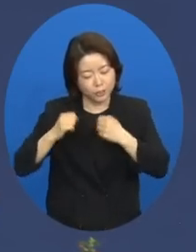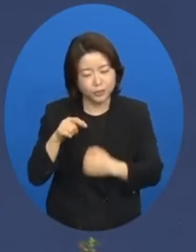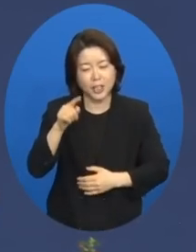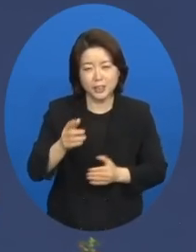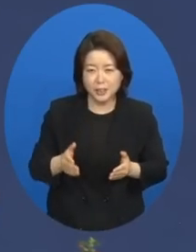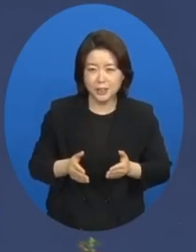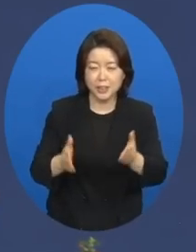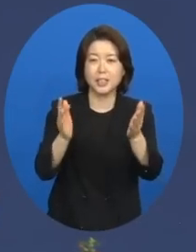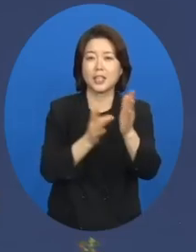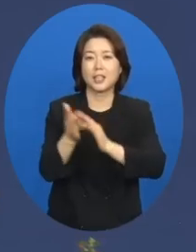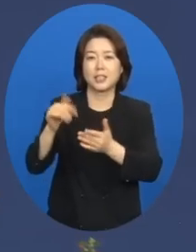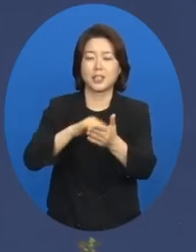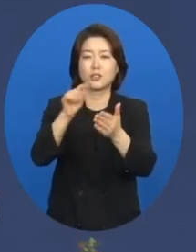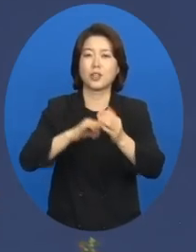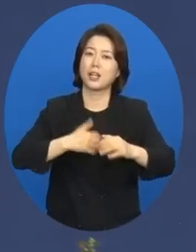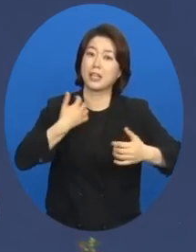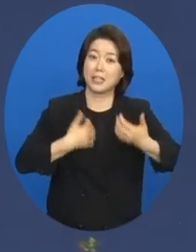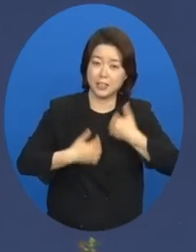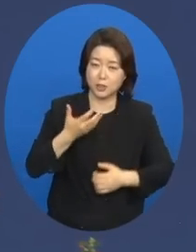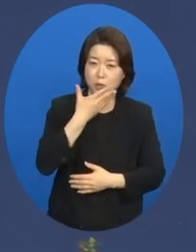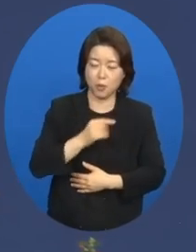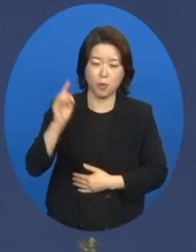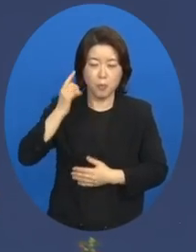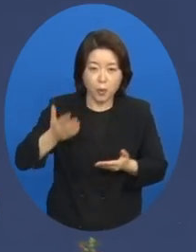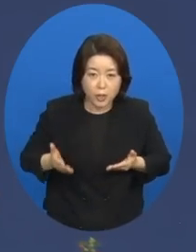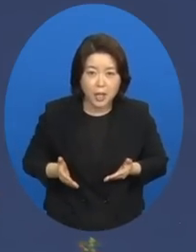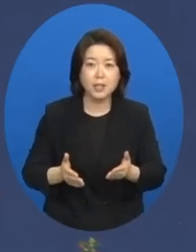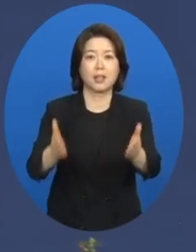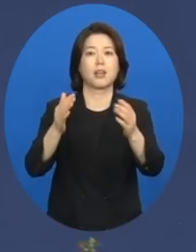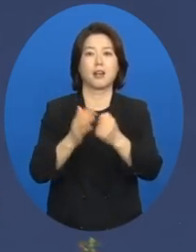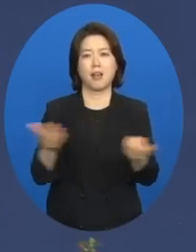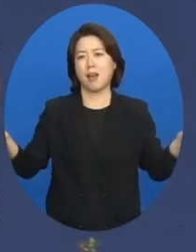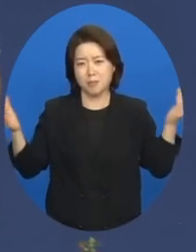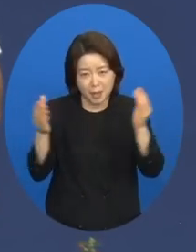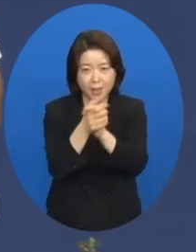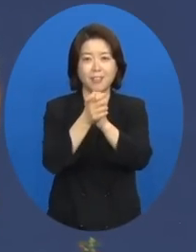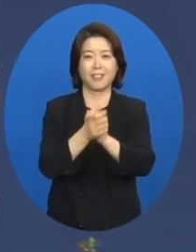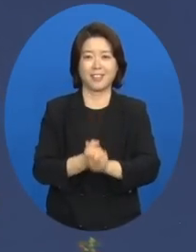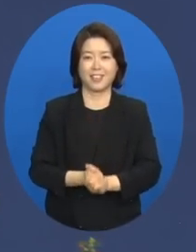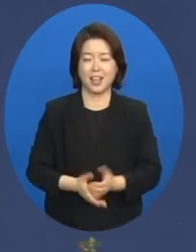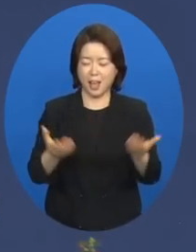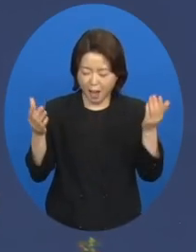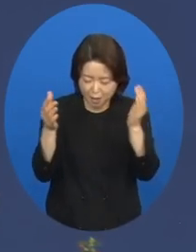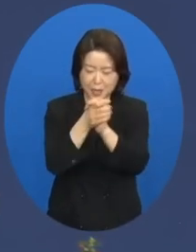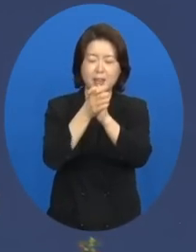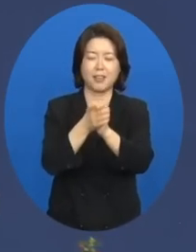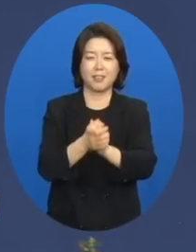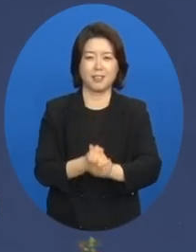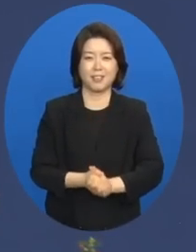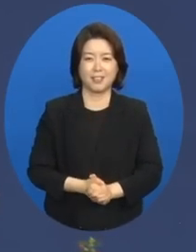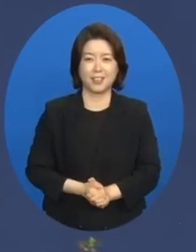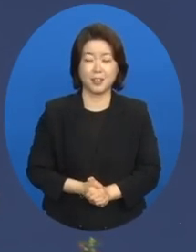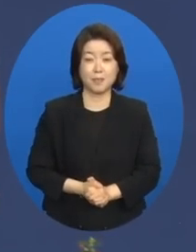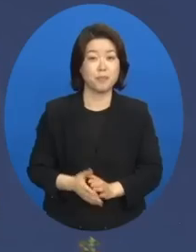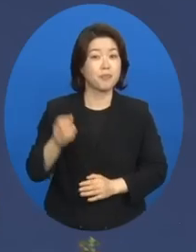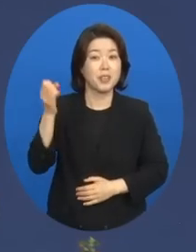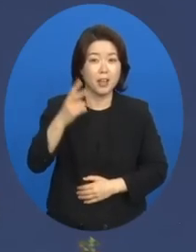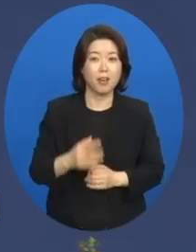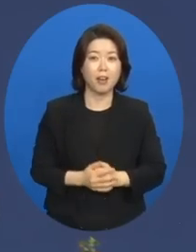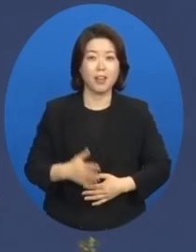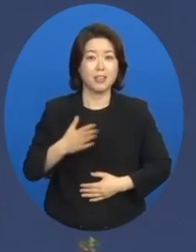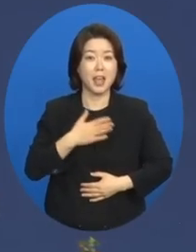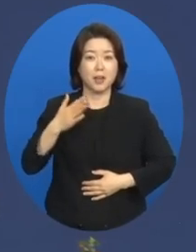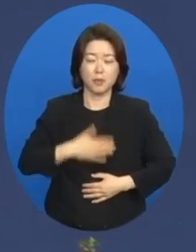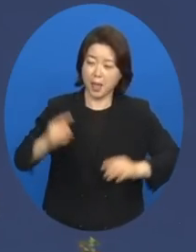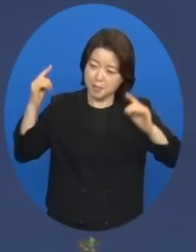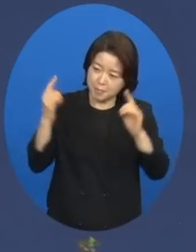길은 예수 안에 즐겁고 복된 길이로다. 아멘. 아멘. 그리고는 내가